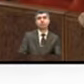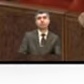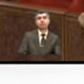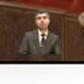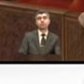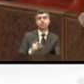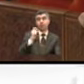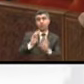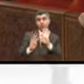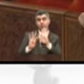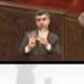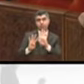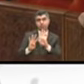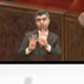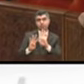في شهر